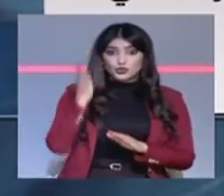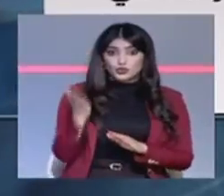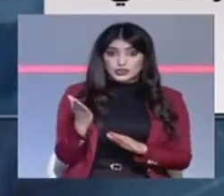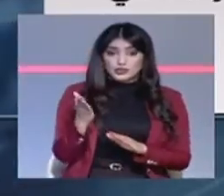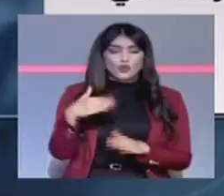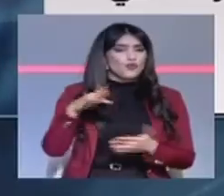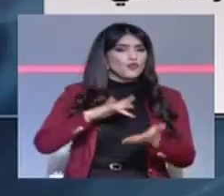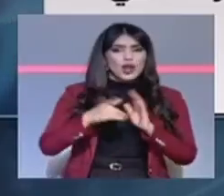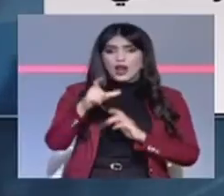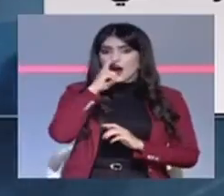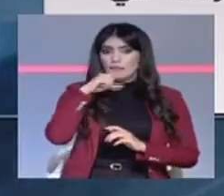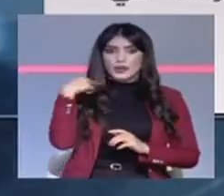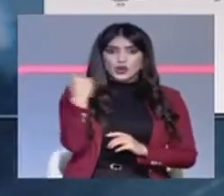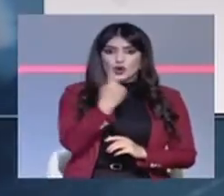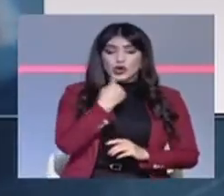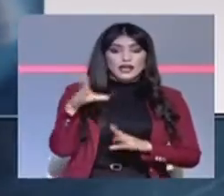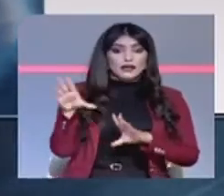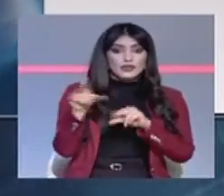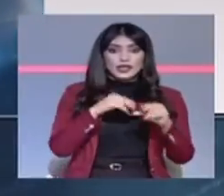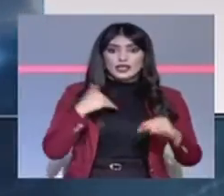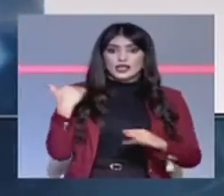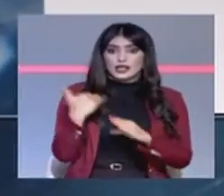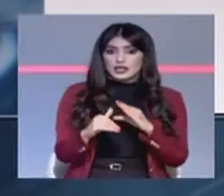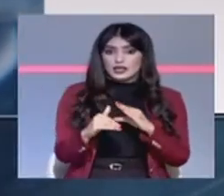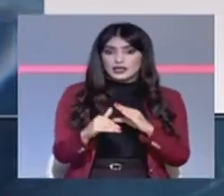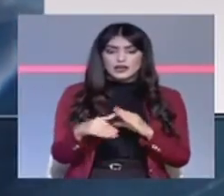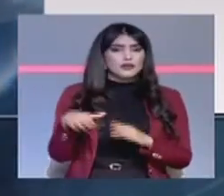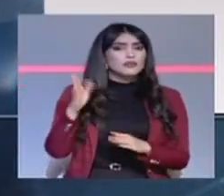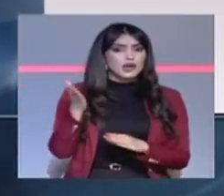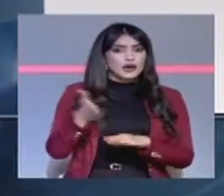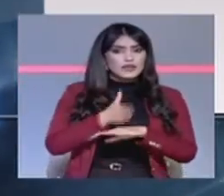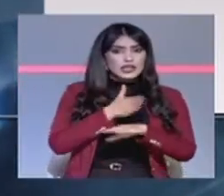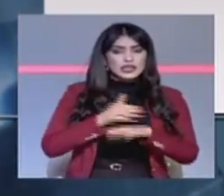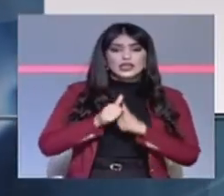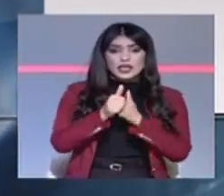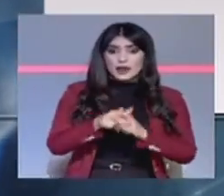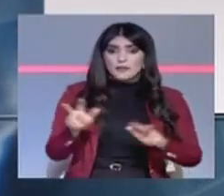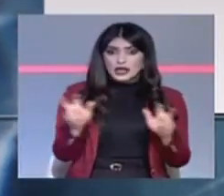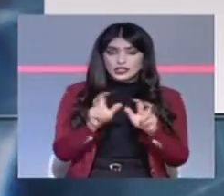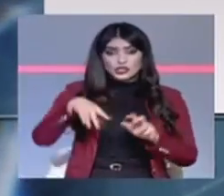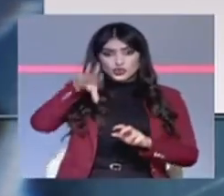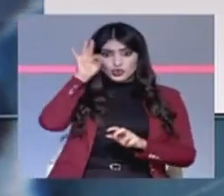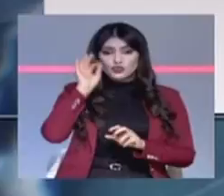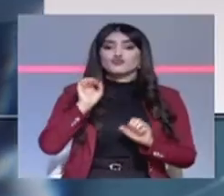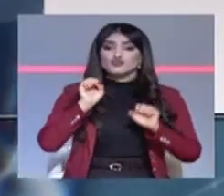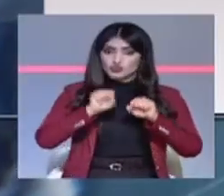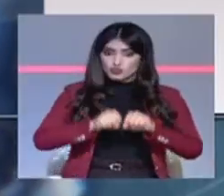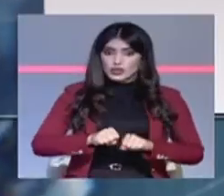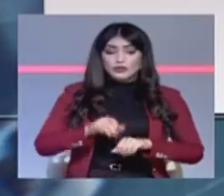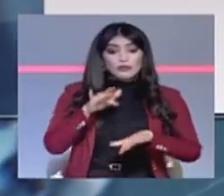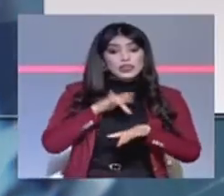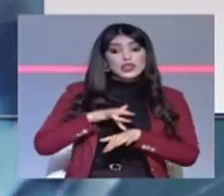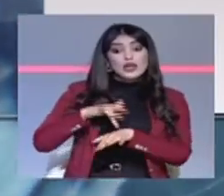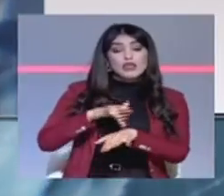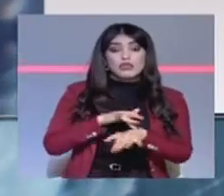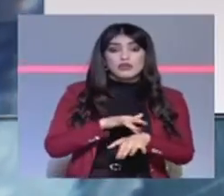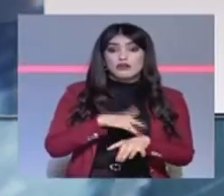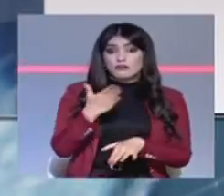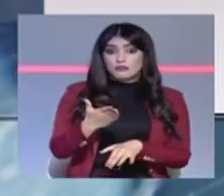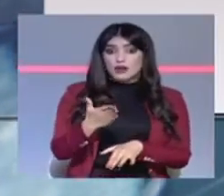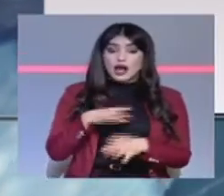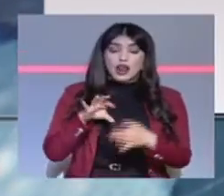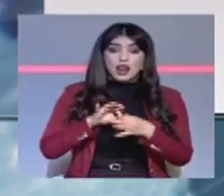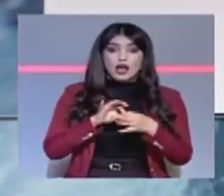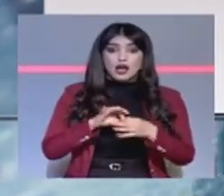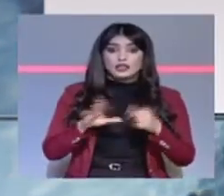العربيه كما جاء في الرساله ان المكاسب غير المسبوق للصحفيين التونسيين اصبح حتى الان مهدده وهي تتعلق